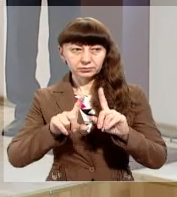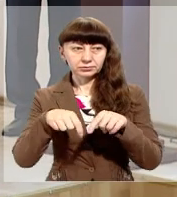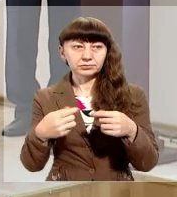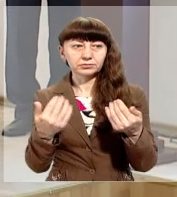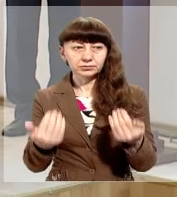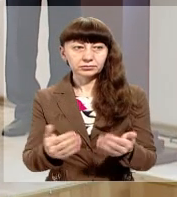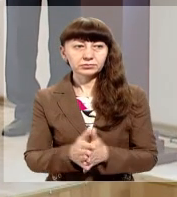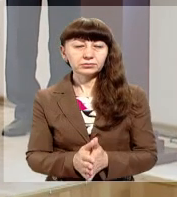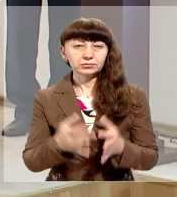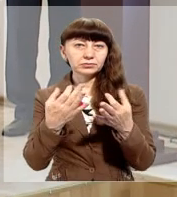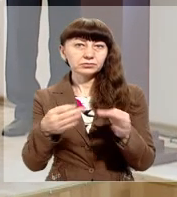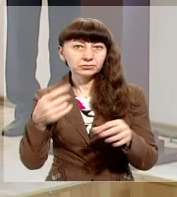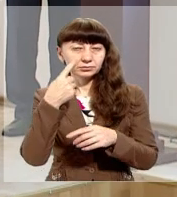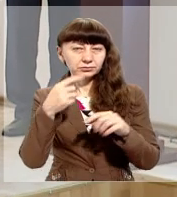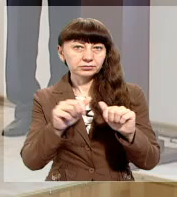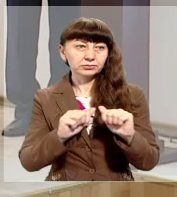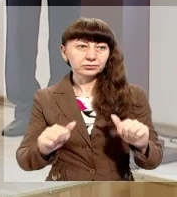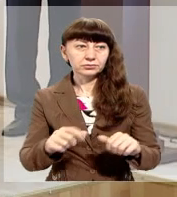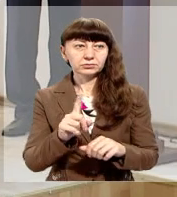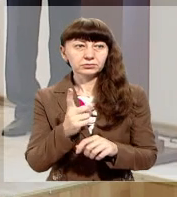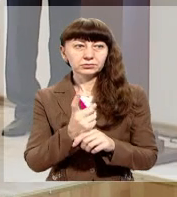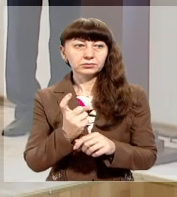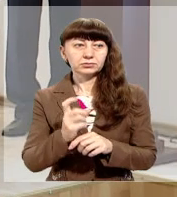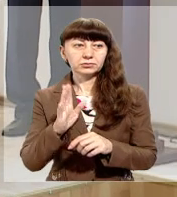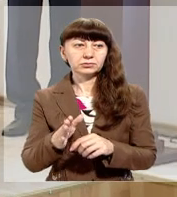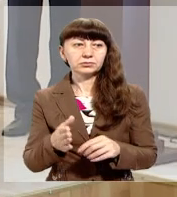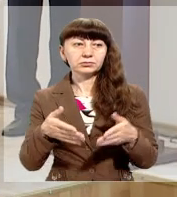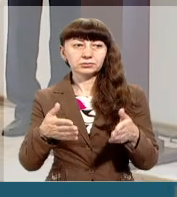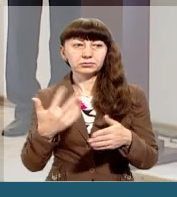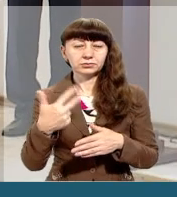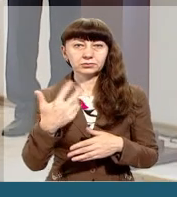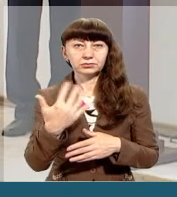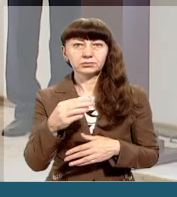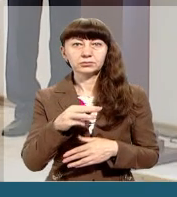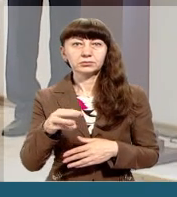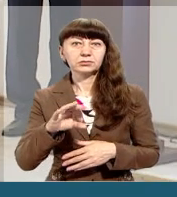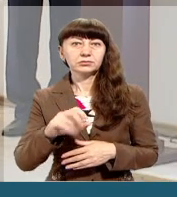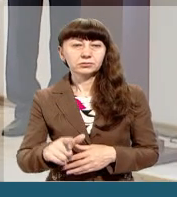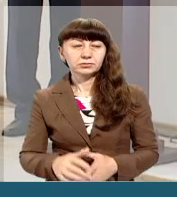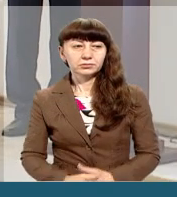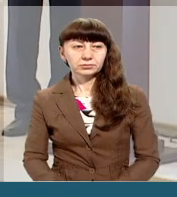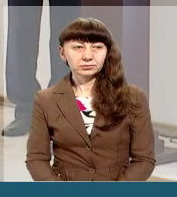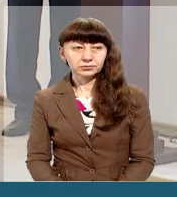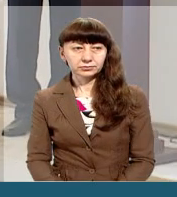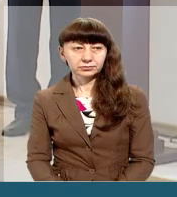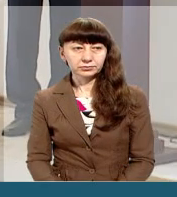сейчас независимая оценка, определила, что это будет дорога стоить, если не ошибаюсь, 35 миллионов тенге. Ну,